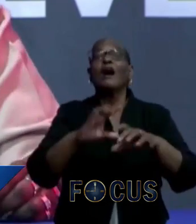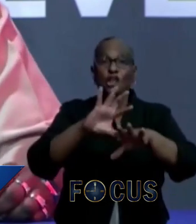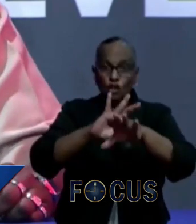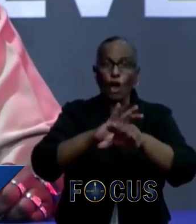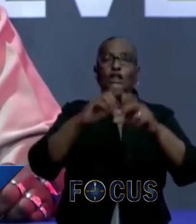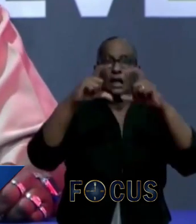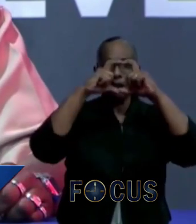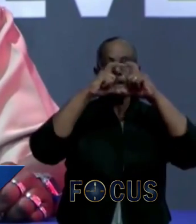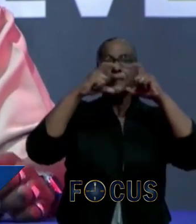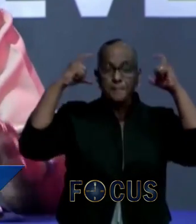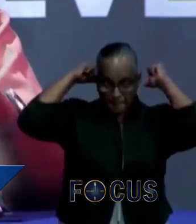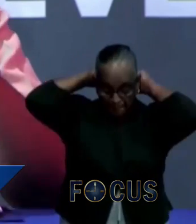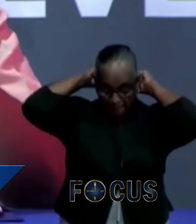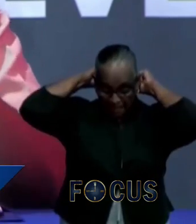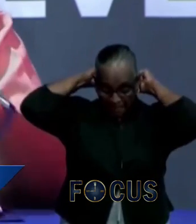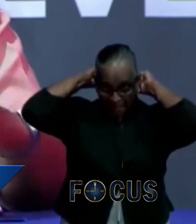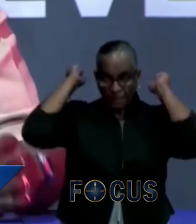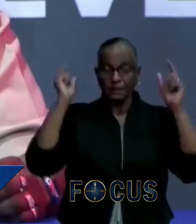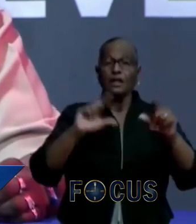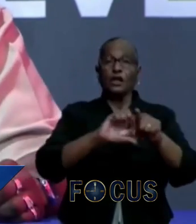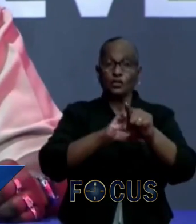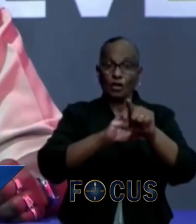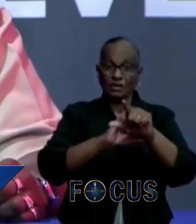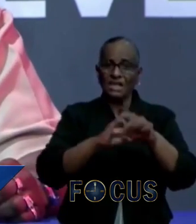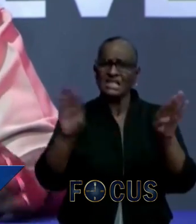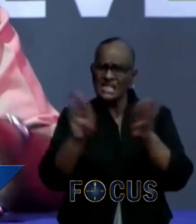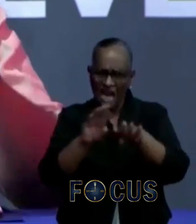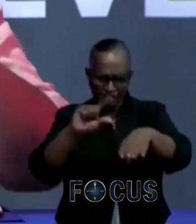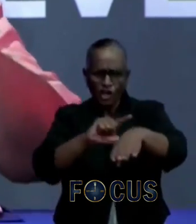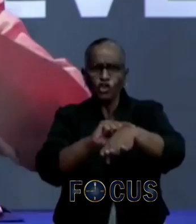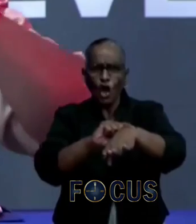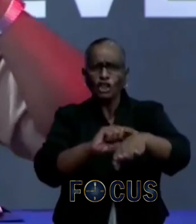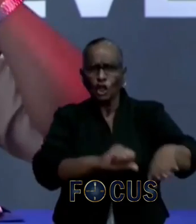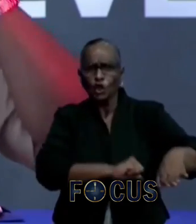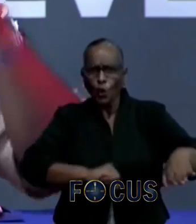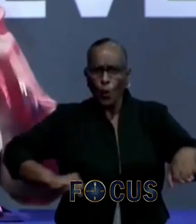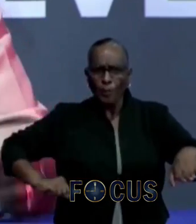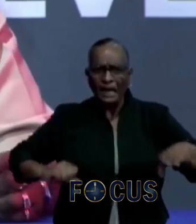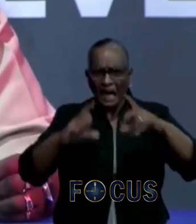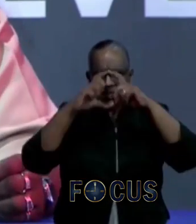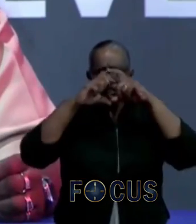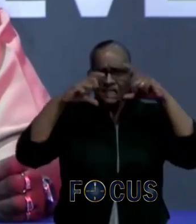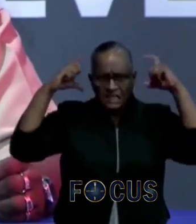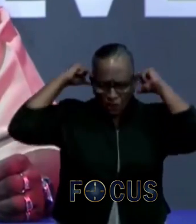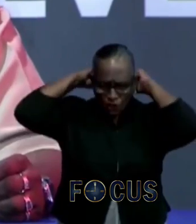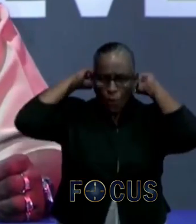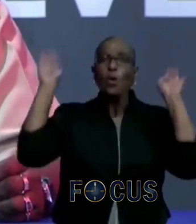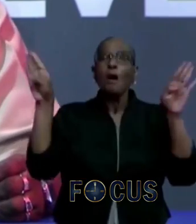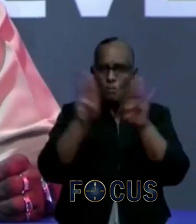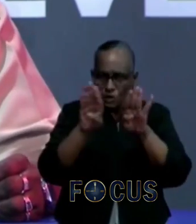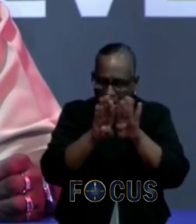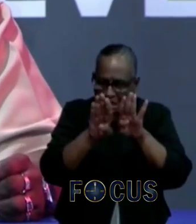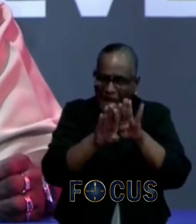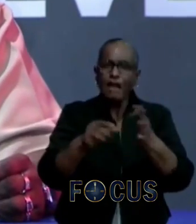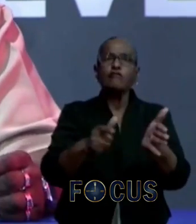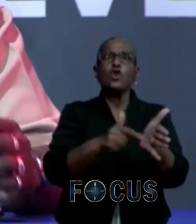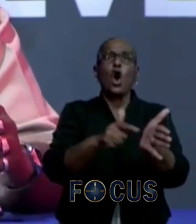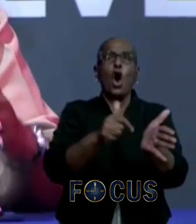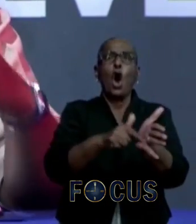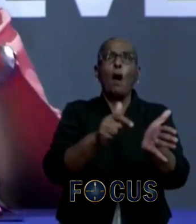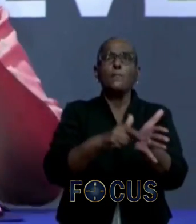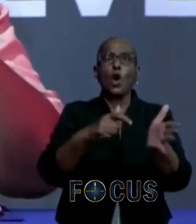Chirurgisch masker, zo boem, asansa de datrate de kotisma e tap de fesi, dat dem ap tap de fesi.